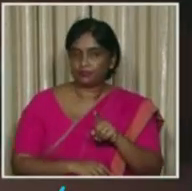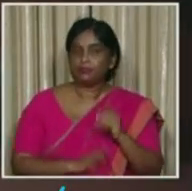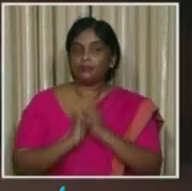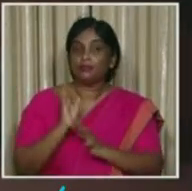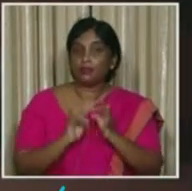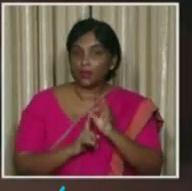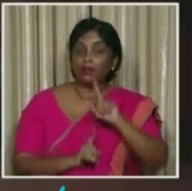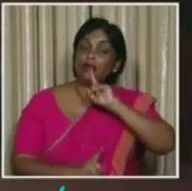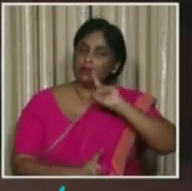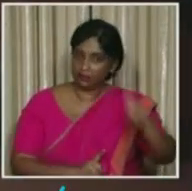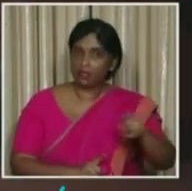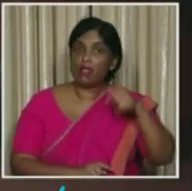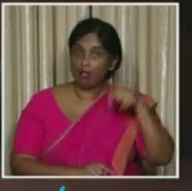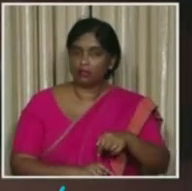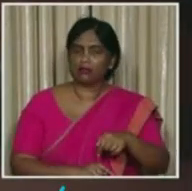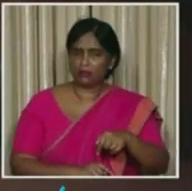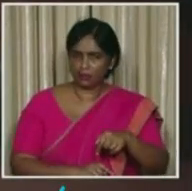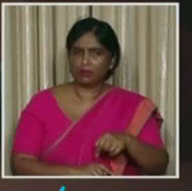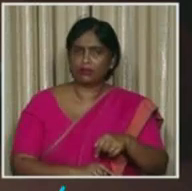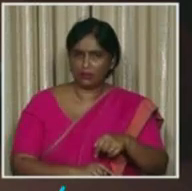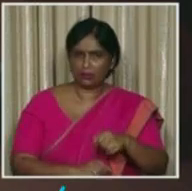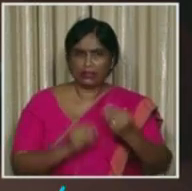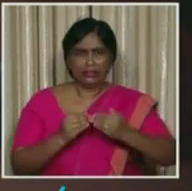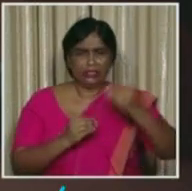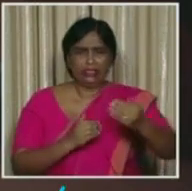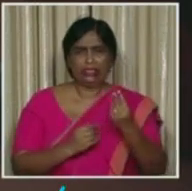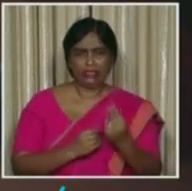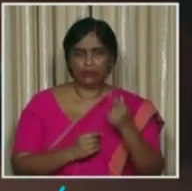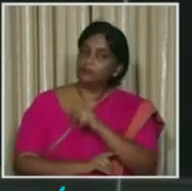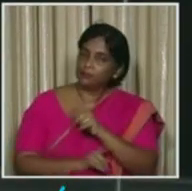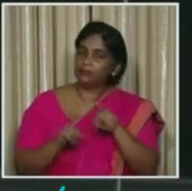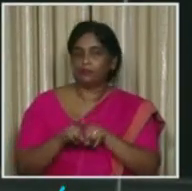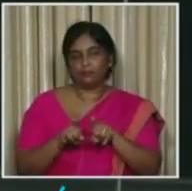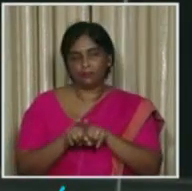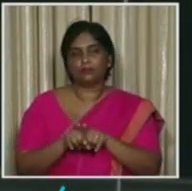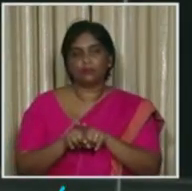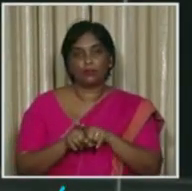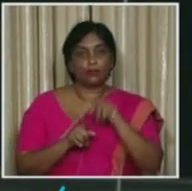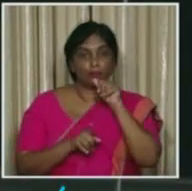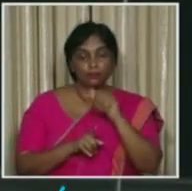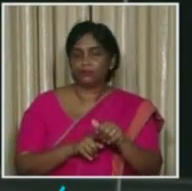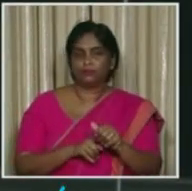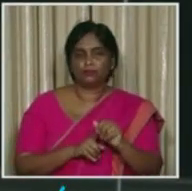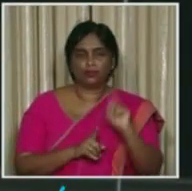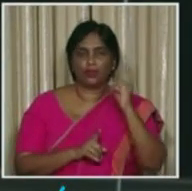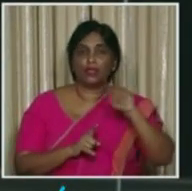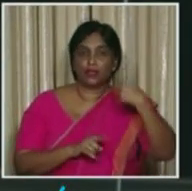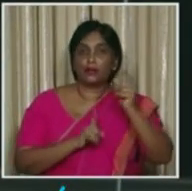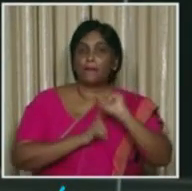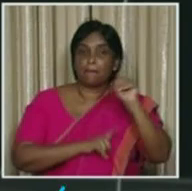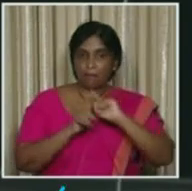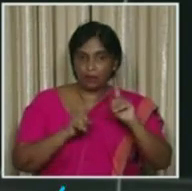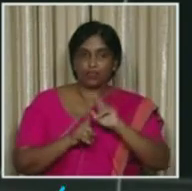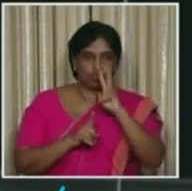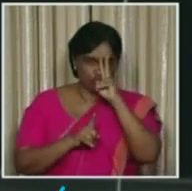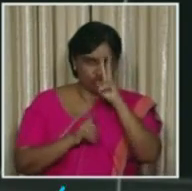එමුතුමාට නියෝගයක් දෙන්න එක්කෝ අද එක්කෝ ඉතක් අමත එළබෙන දිනේදී මේ උත්තරේ ලබා දෙනවා කියලා. කිසිදු නියෝගයක් අවශ්‍ය වෙන්නේ නැහැ. ඊළඟ පාර්ලිමේන්තු වාරයේදී අපි සති